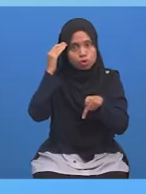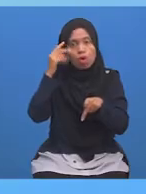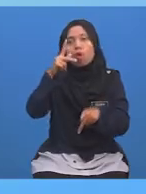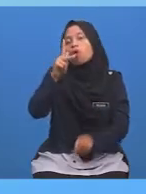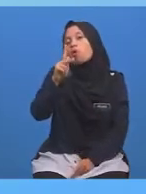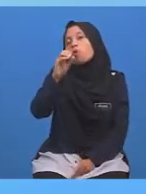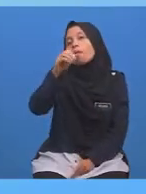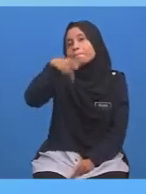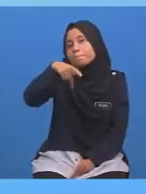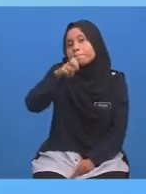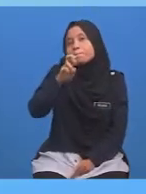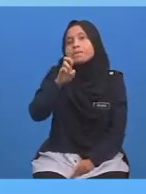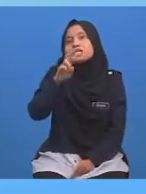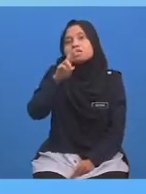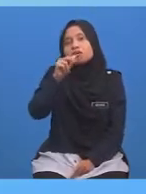koperasi.